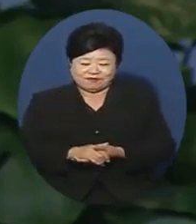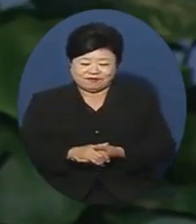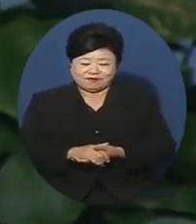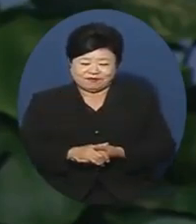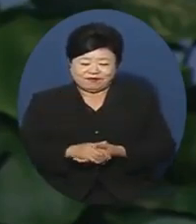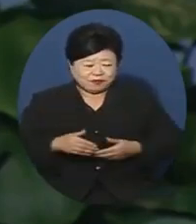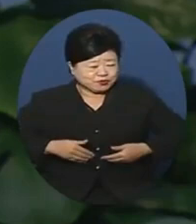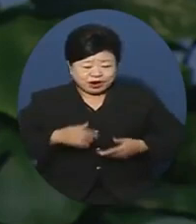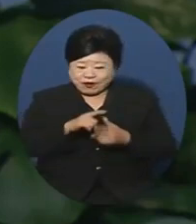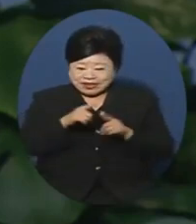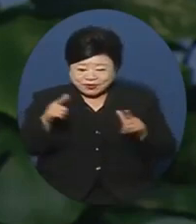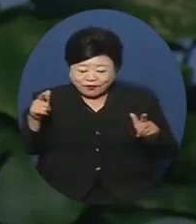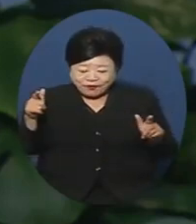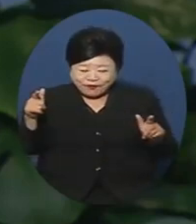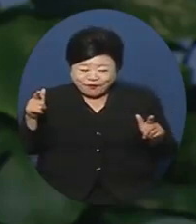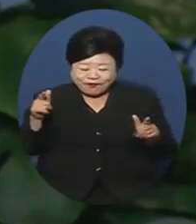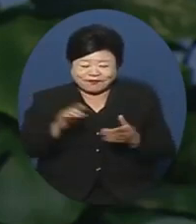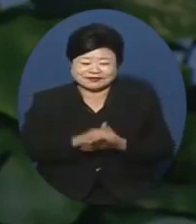필요한 것이 아닙니다.